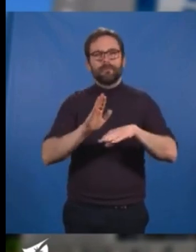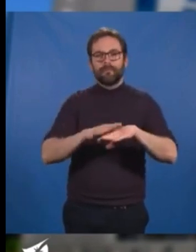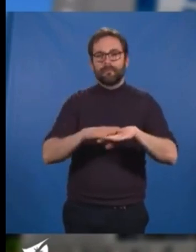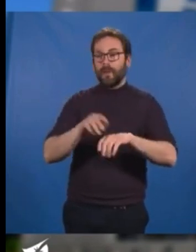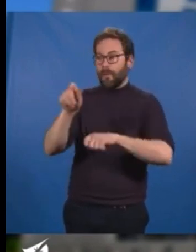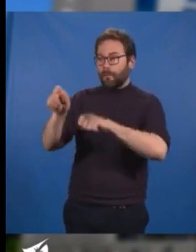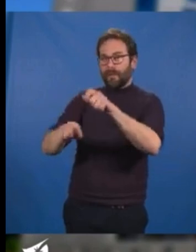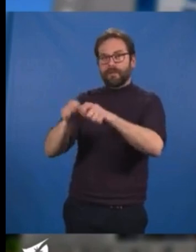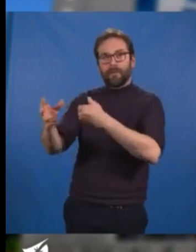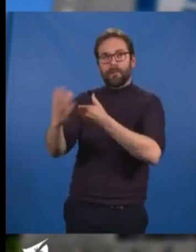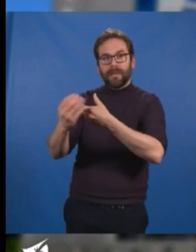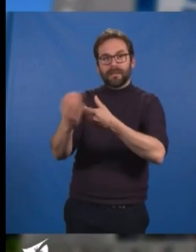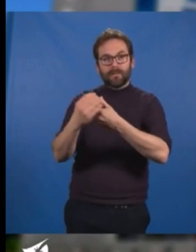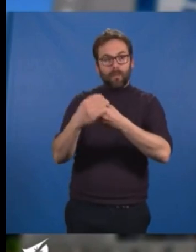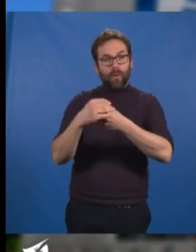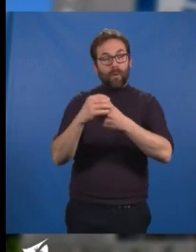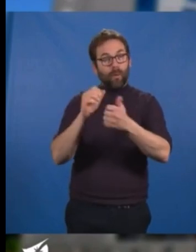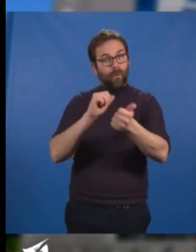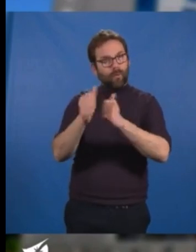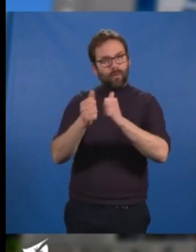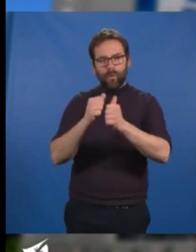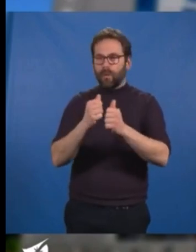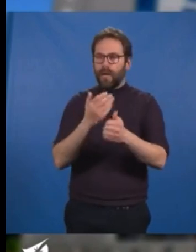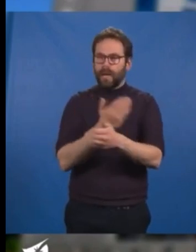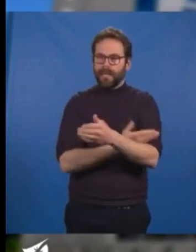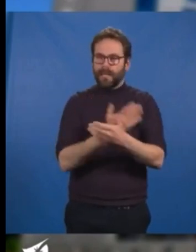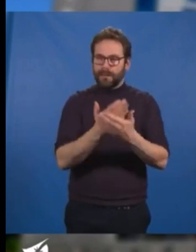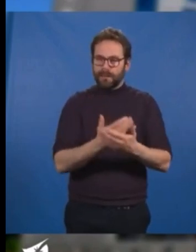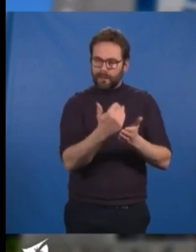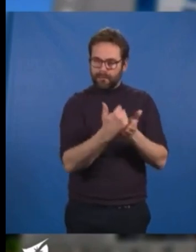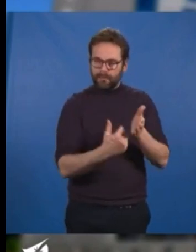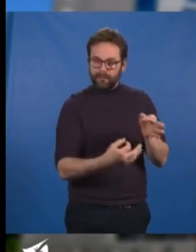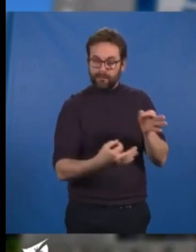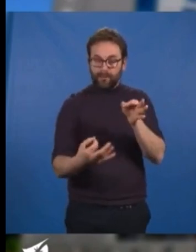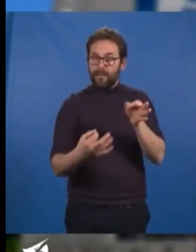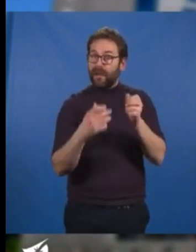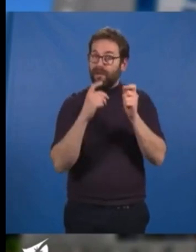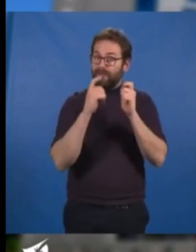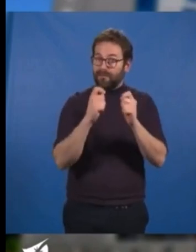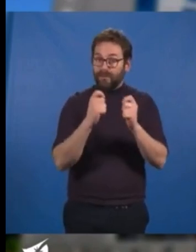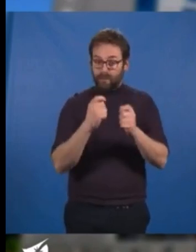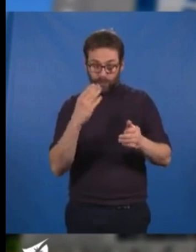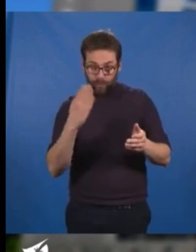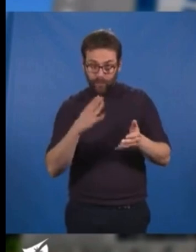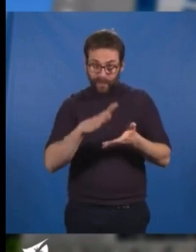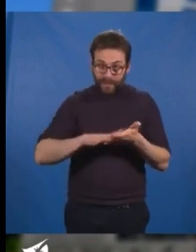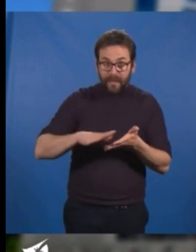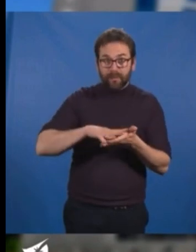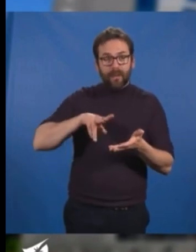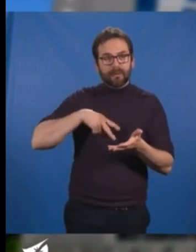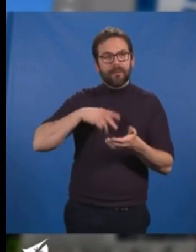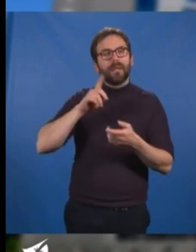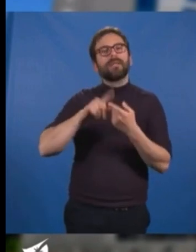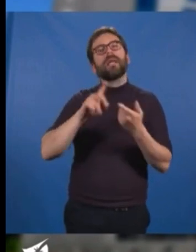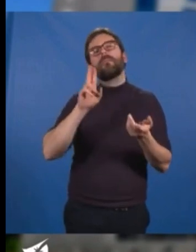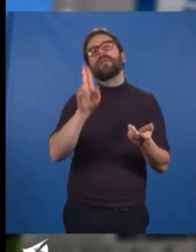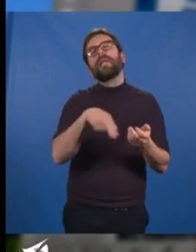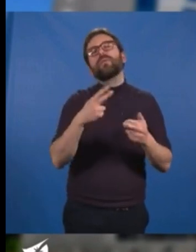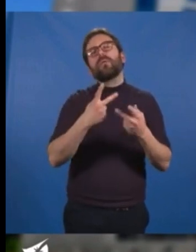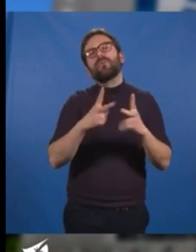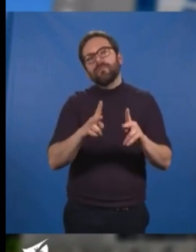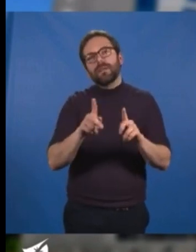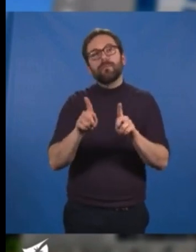participants et les participantes à ce concours, ils disposent d'un cahier des charges qui prenne en compte justement les besoins de notre territoire. En matière de nature en ville, vous l'avez rappelé, mais